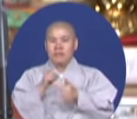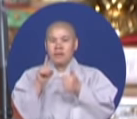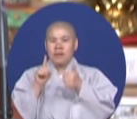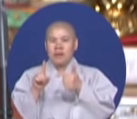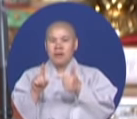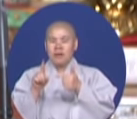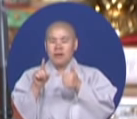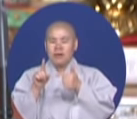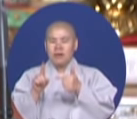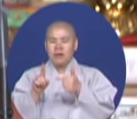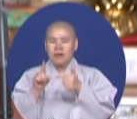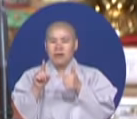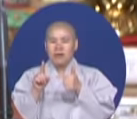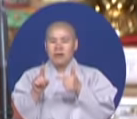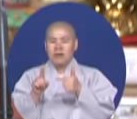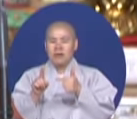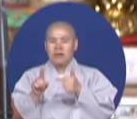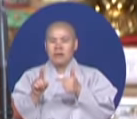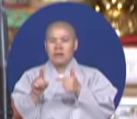밀가홍하소서